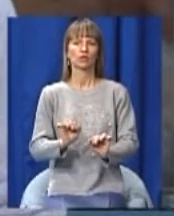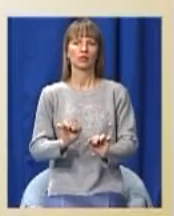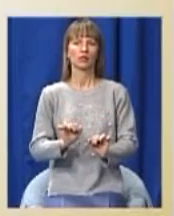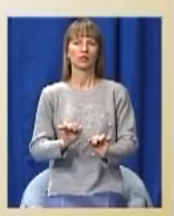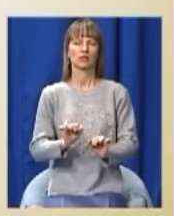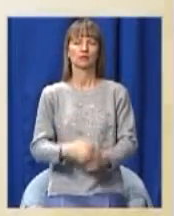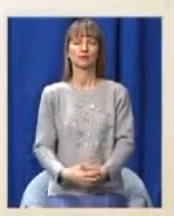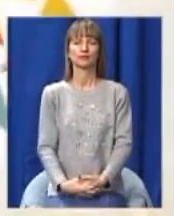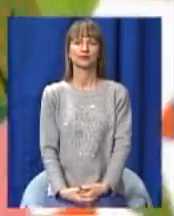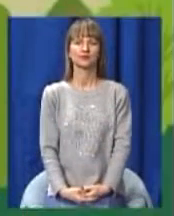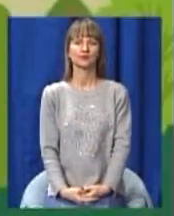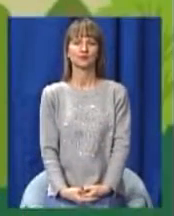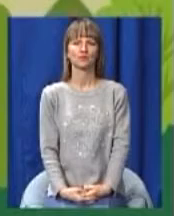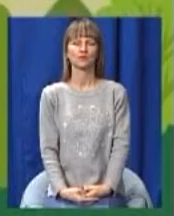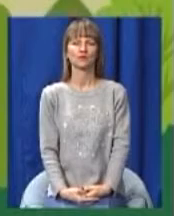войны.